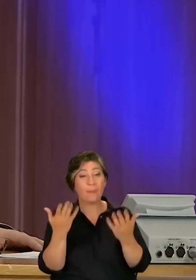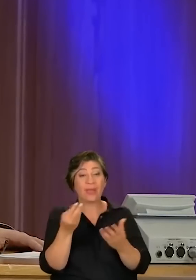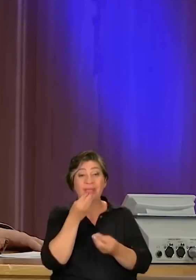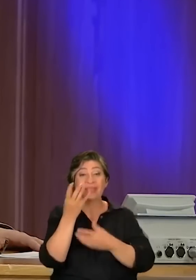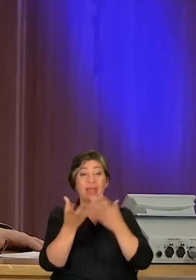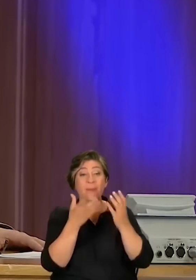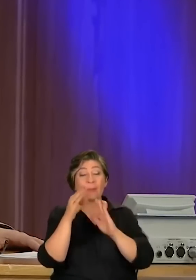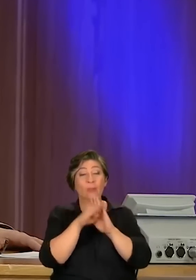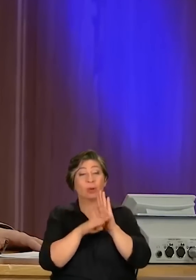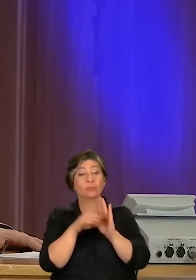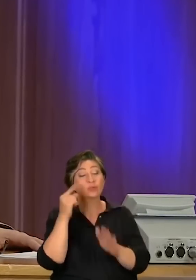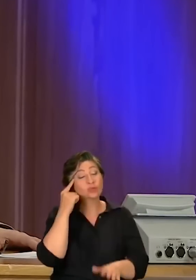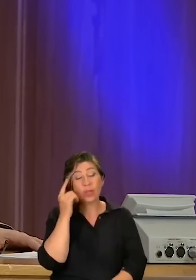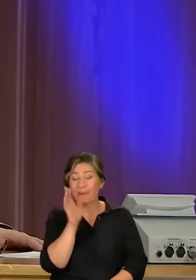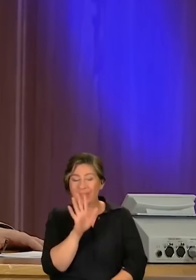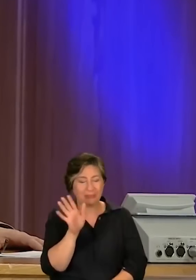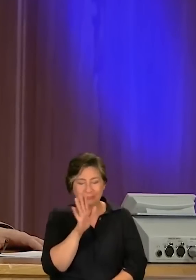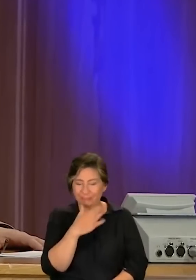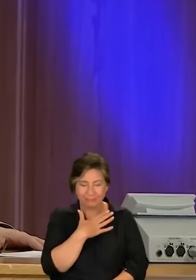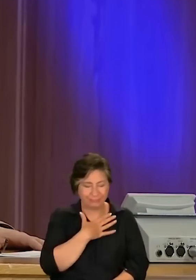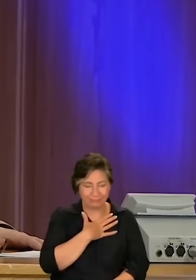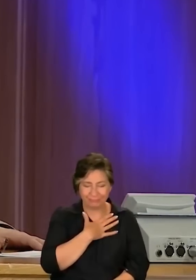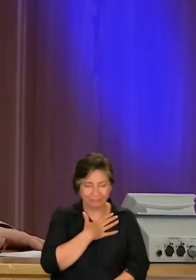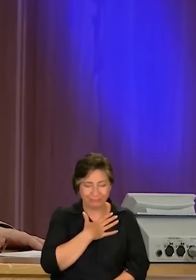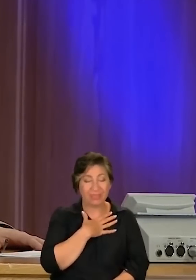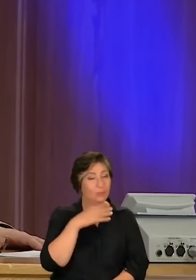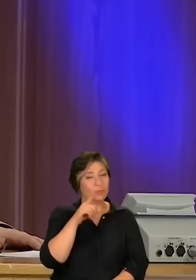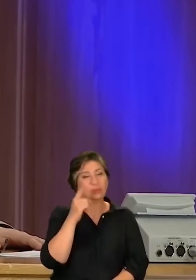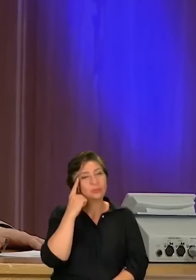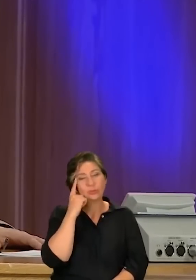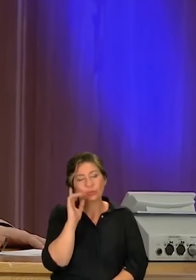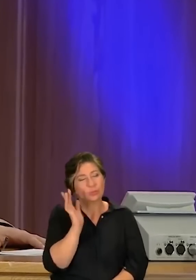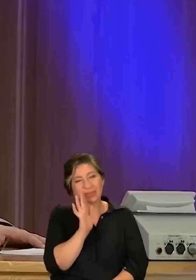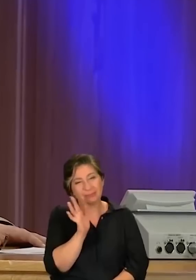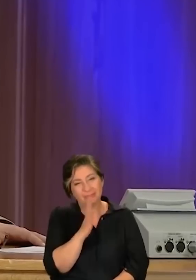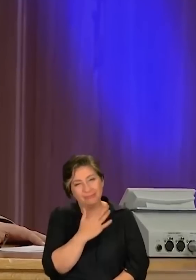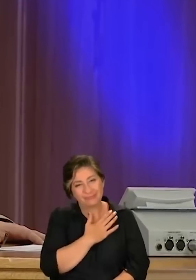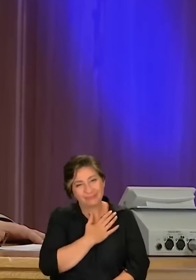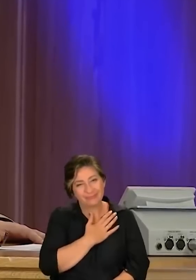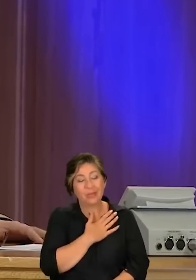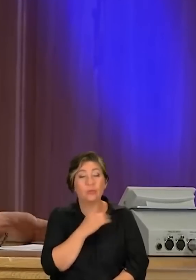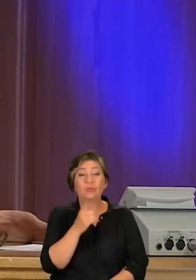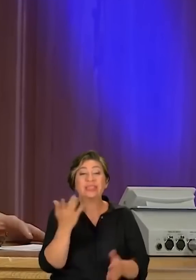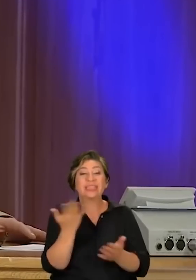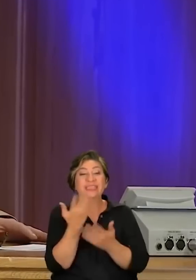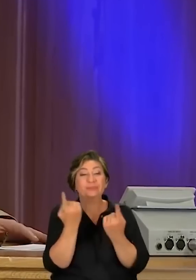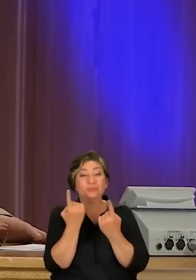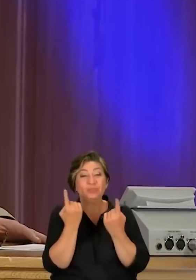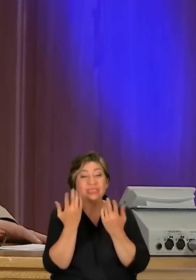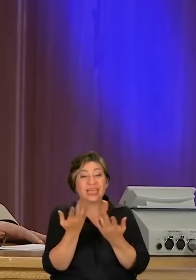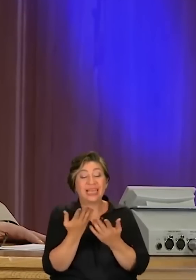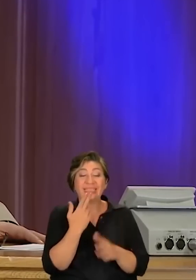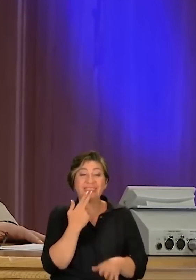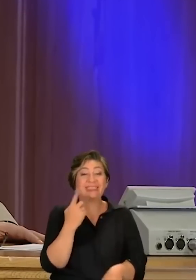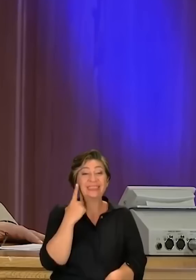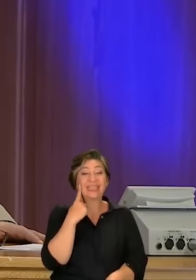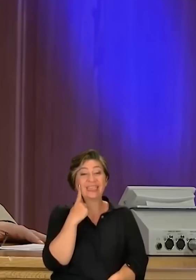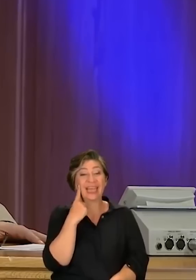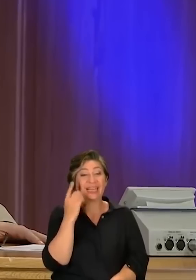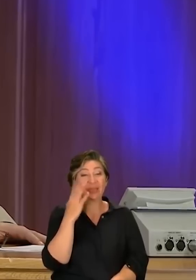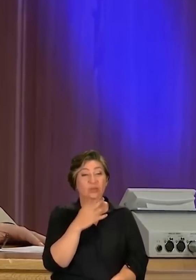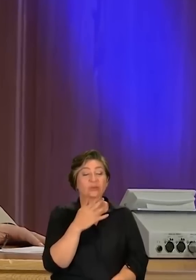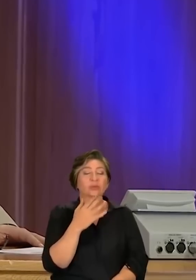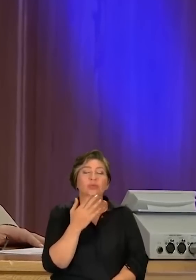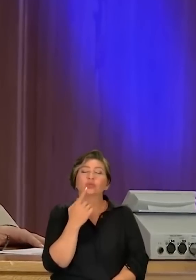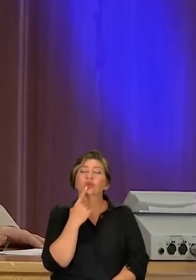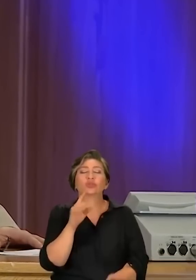yemek programlarını düşünememiştim çocuklar. Bunları düşünememiştim. Bu nasıl bir şey? Yani Seda çıkıyor,